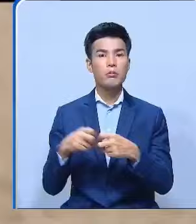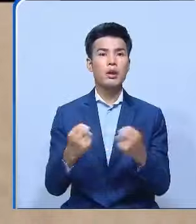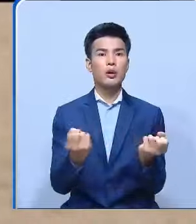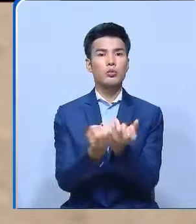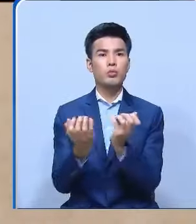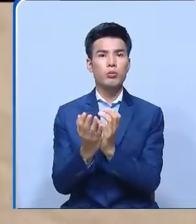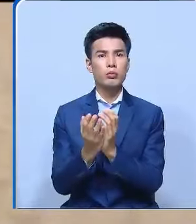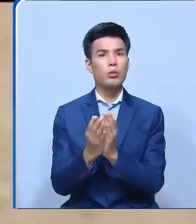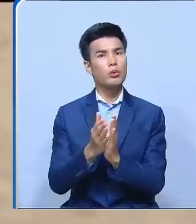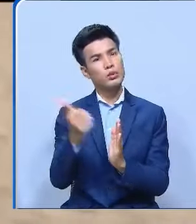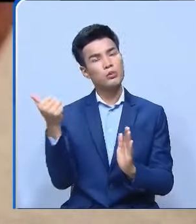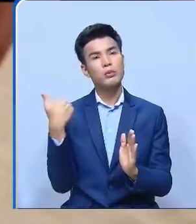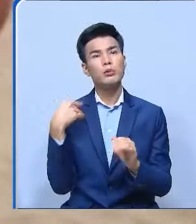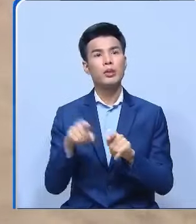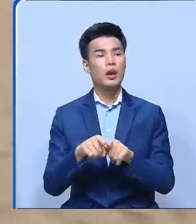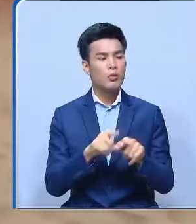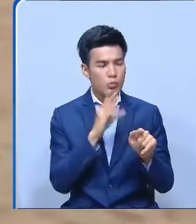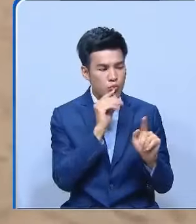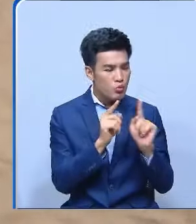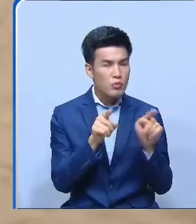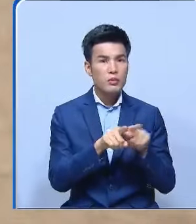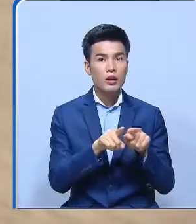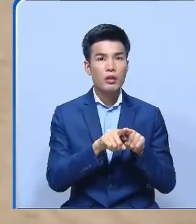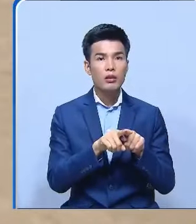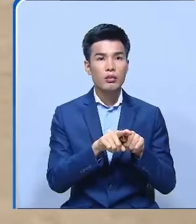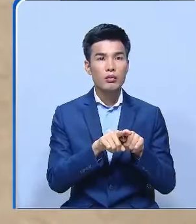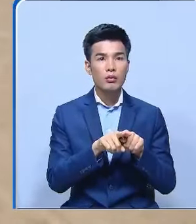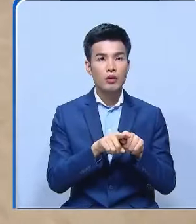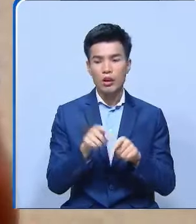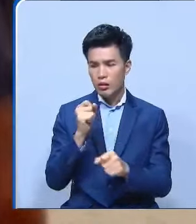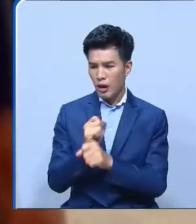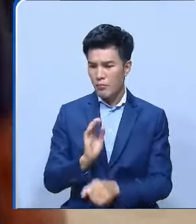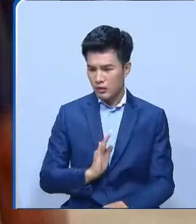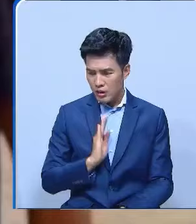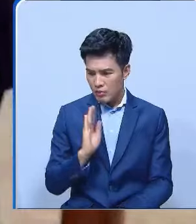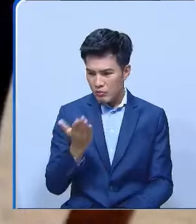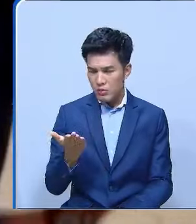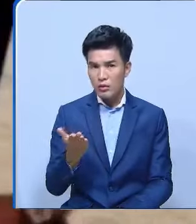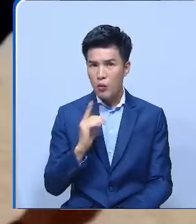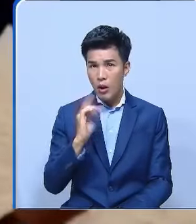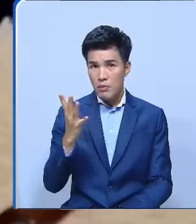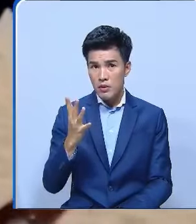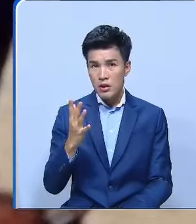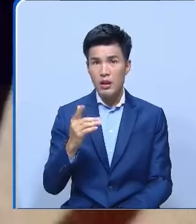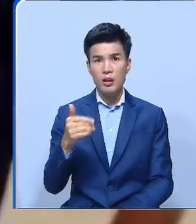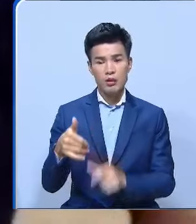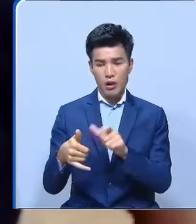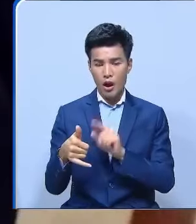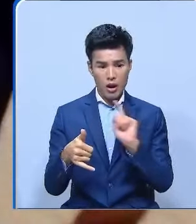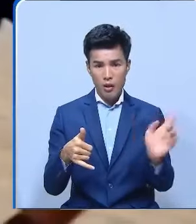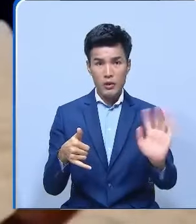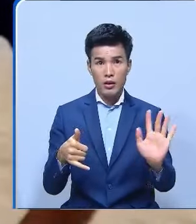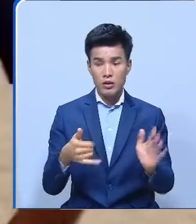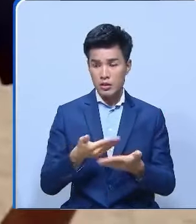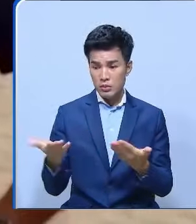เตียงอื่นเขาก็โดนเมื่อกี้เขาก็พูดอยู ่ ทำมาหากินสุจริตไม่มีใครว่าหรอกครับลุงแต่ลุงอย่าไปด่าลูกค้านะลูกค้าเขา